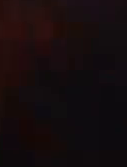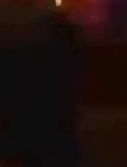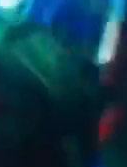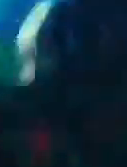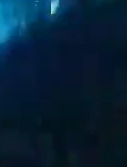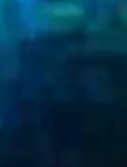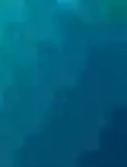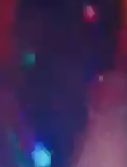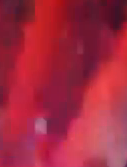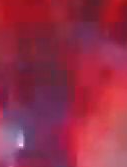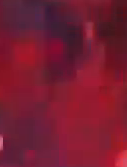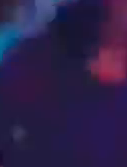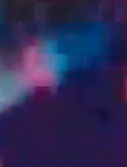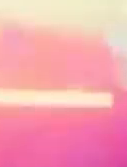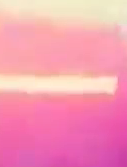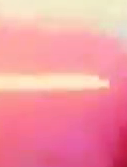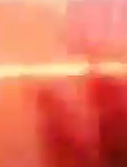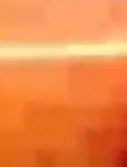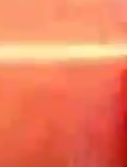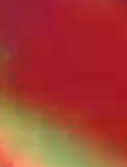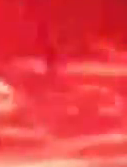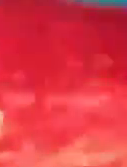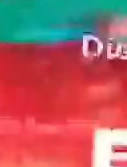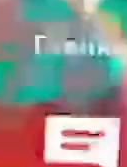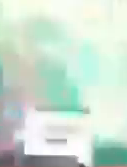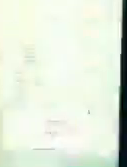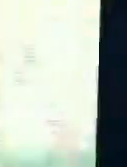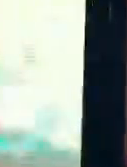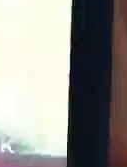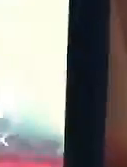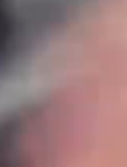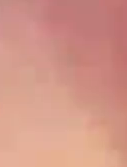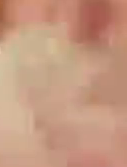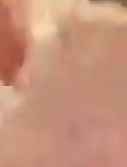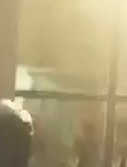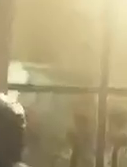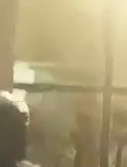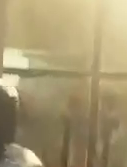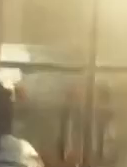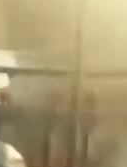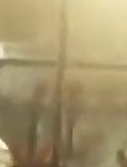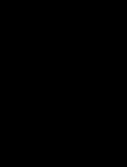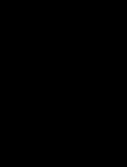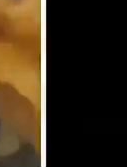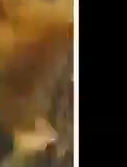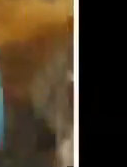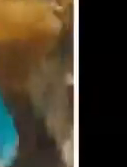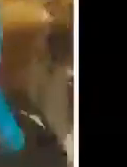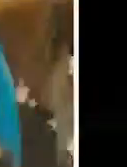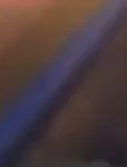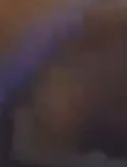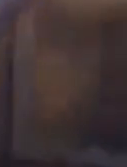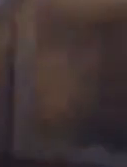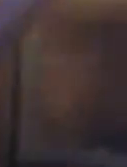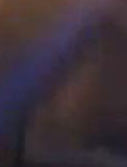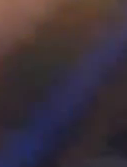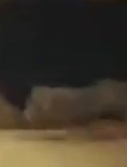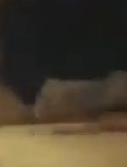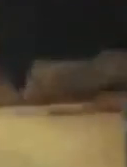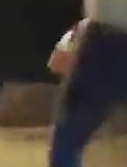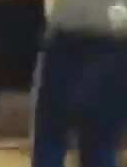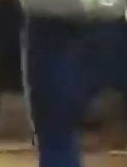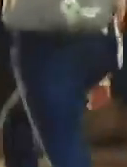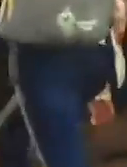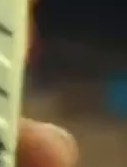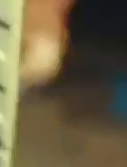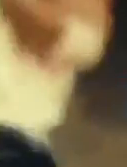with Safaricom. Kwa ndani ya game, piga hiyo story. Shorter is now better na YouTube Shorts. Njia mpya ya